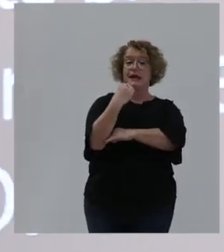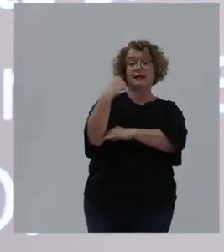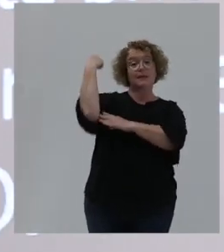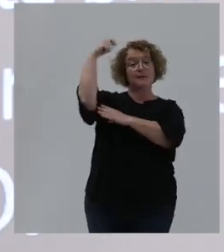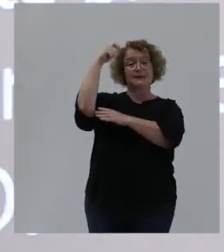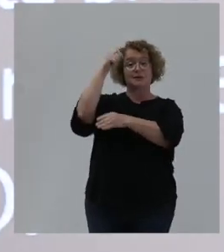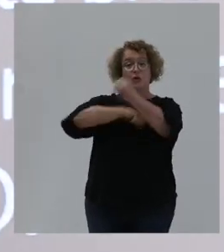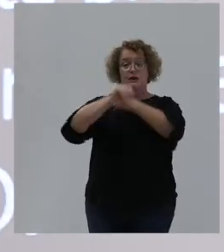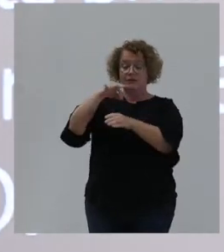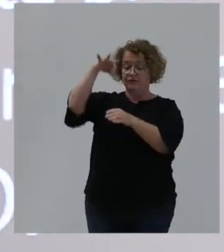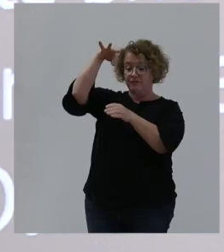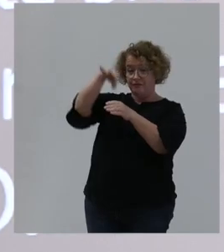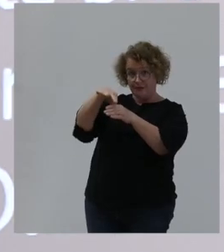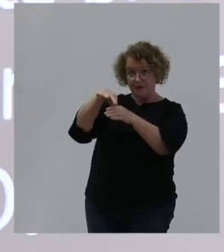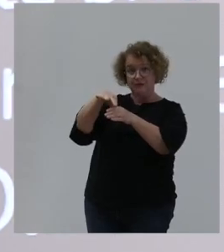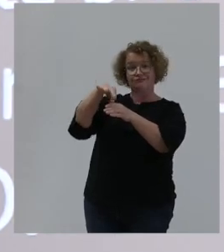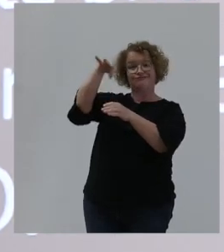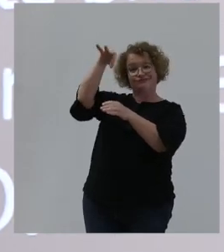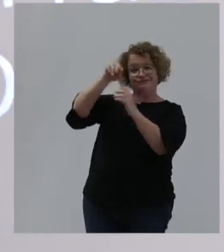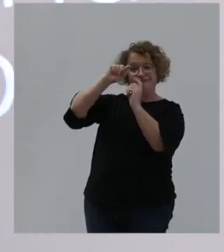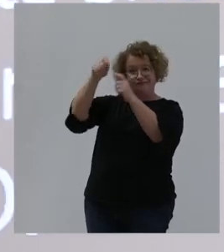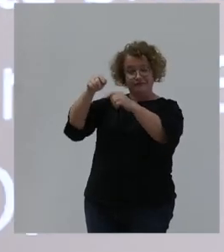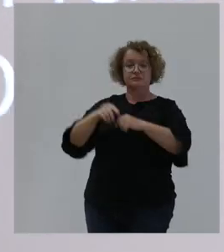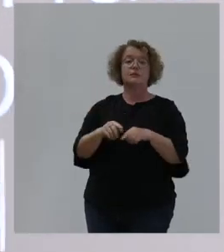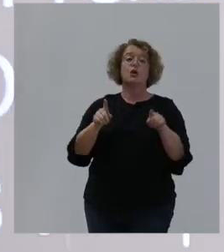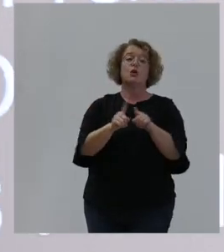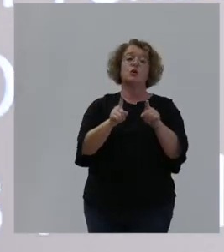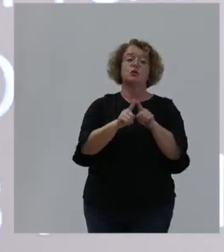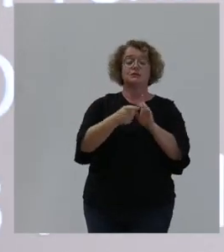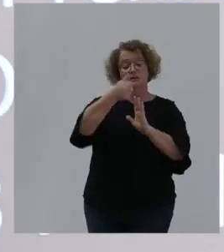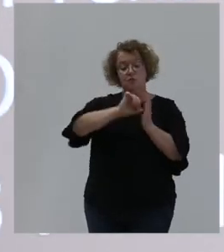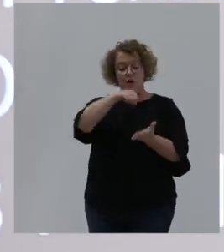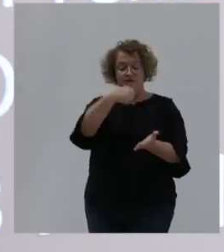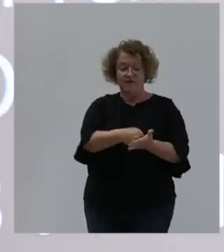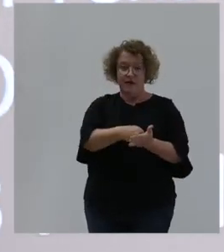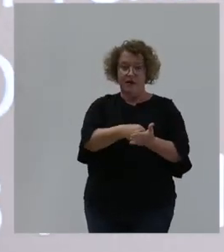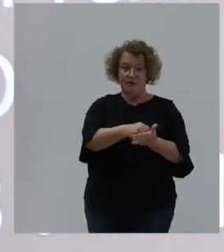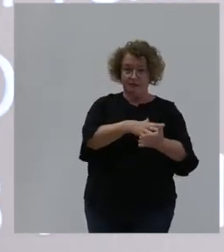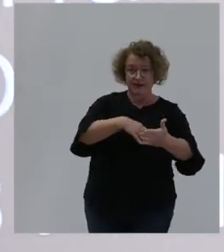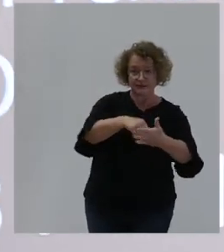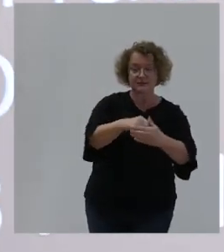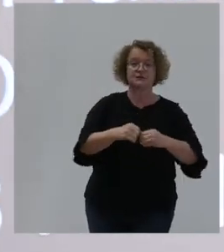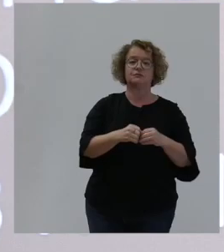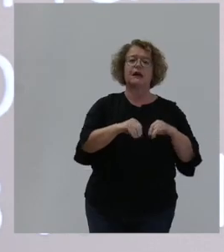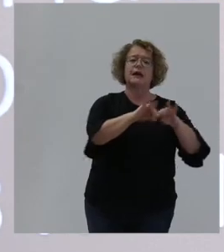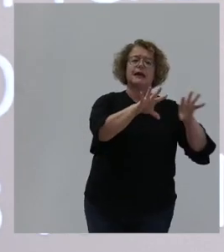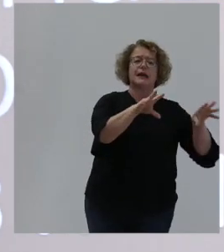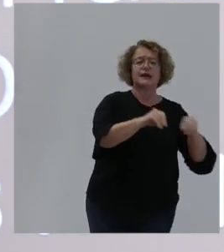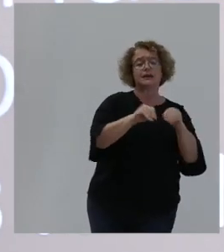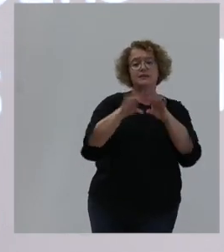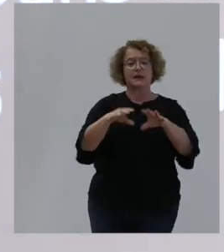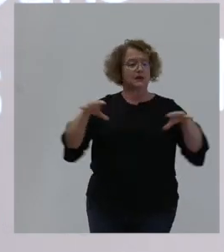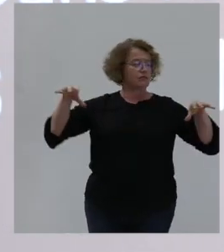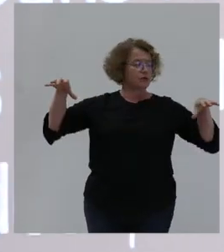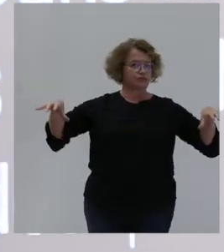vos représentants dans les instances de gouvernance, hein, des élections qui se tiennent à la fin du mois, les deux équipes qui présentent des candidats dans